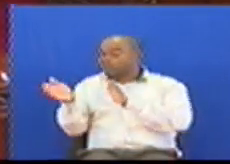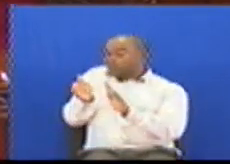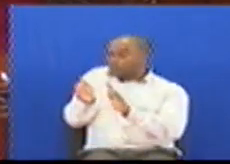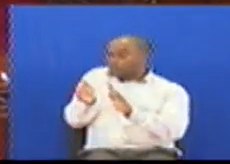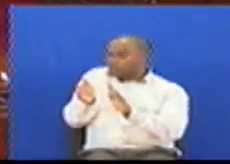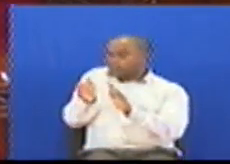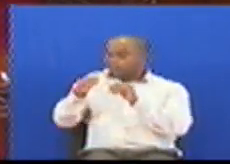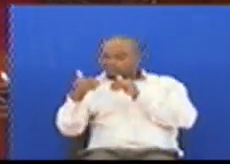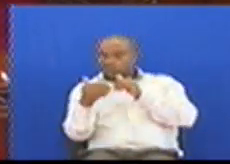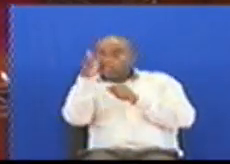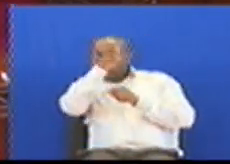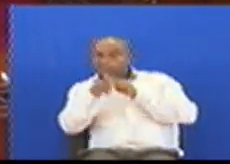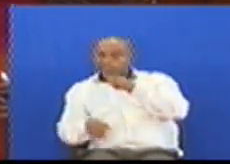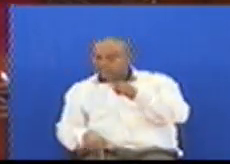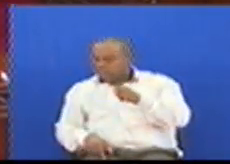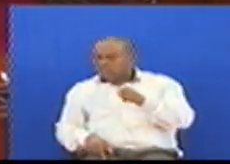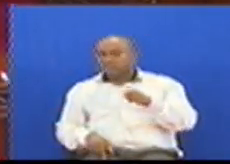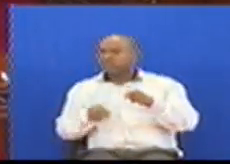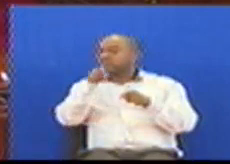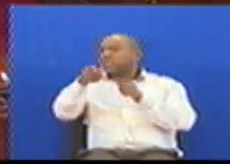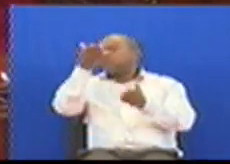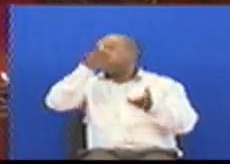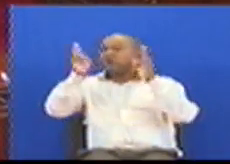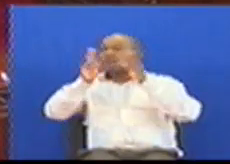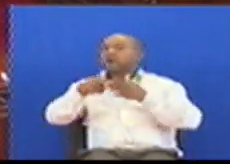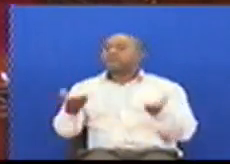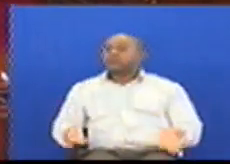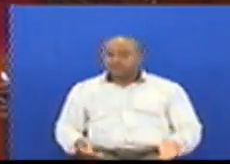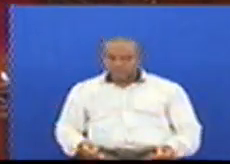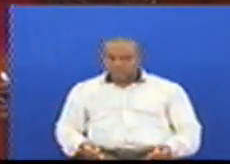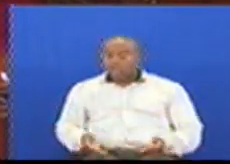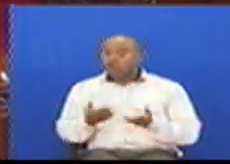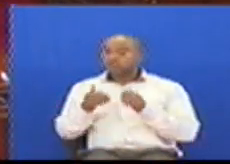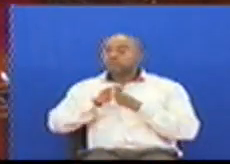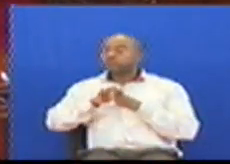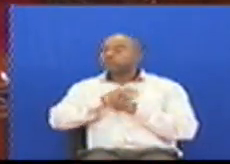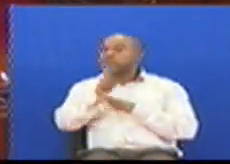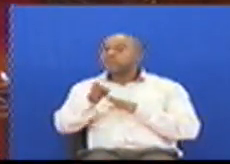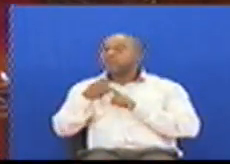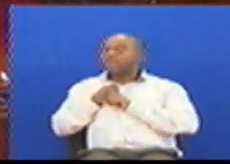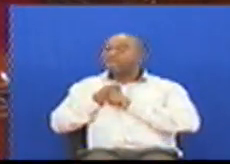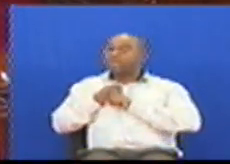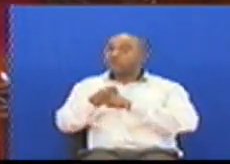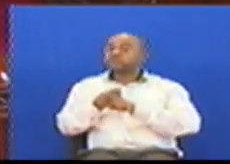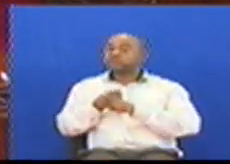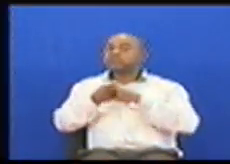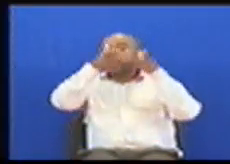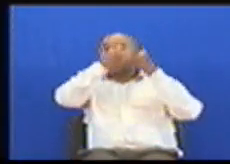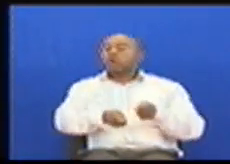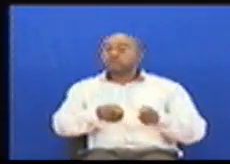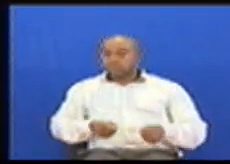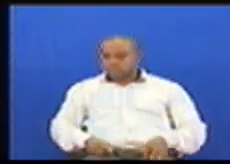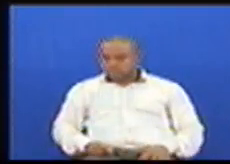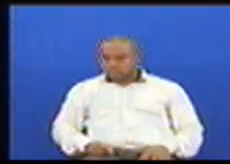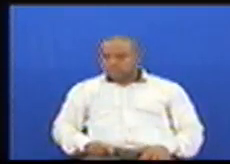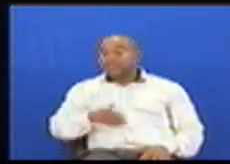upande huu limeenda songo mbingo, ni kwa sababu ya matumizi ya hii force account. Na nina wasiwasi mkubwa. Asante sana